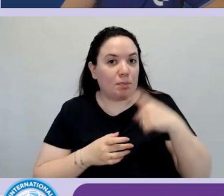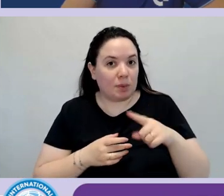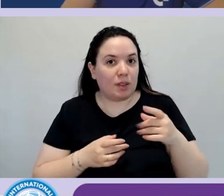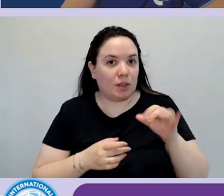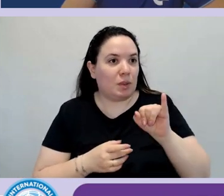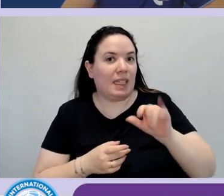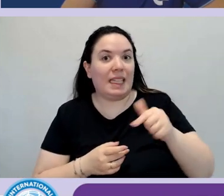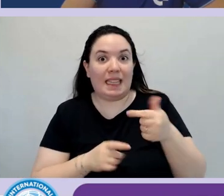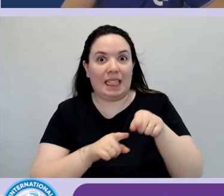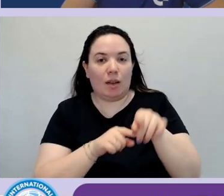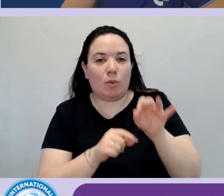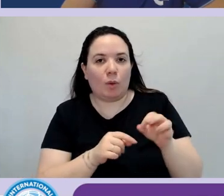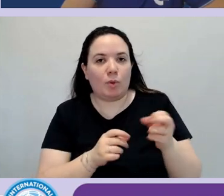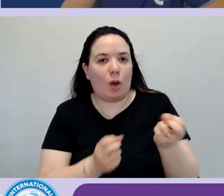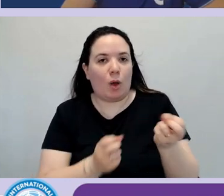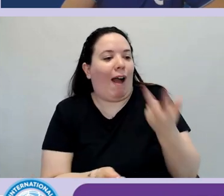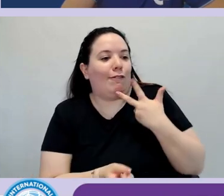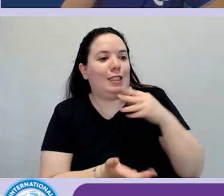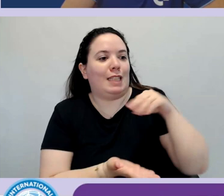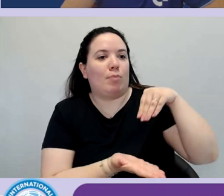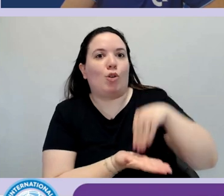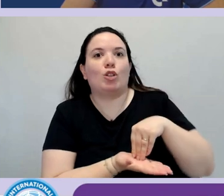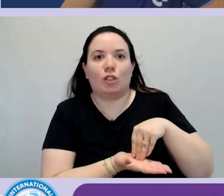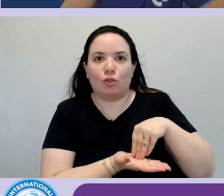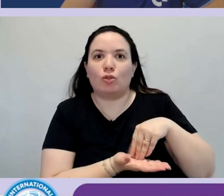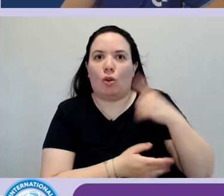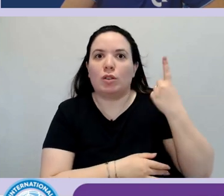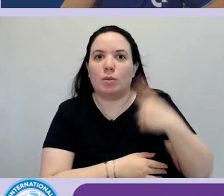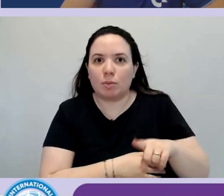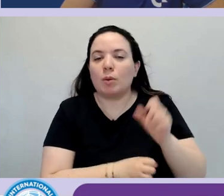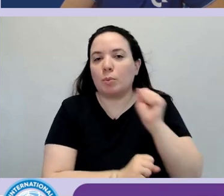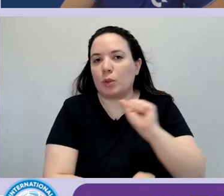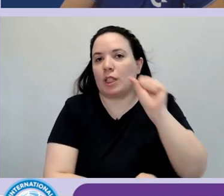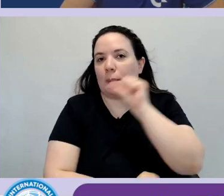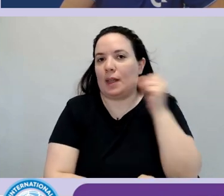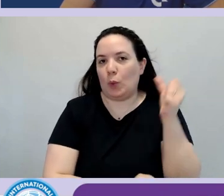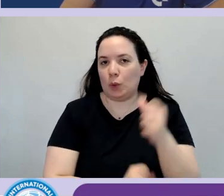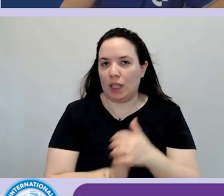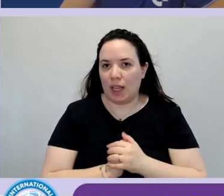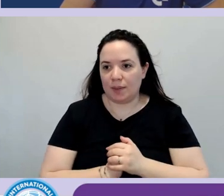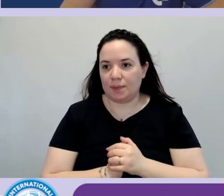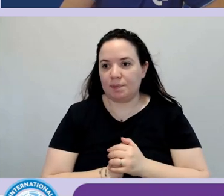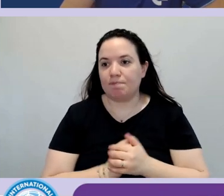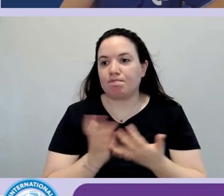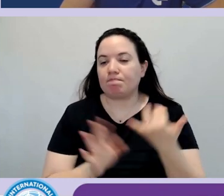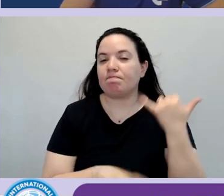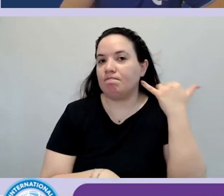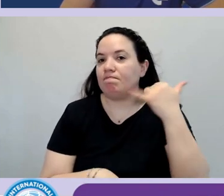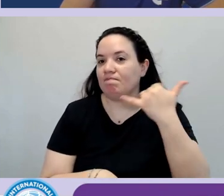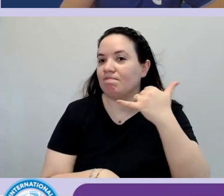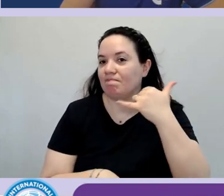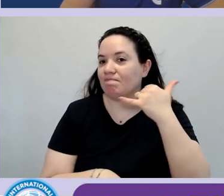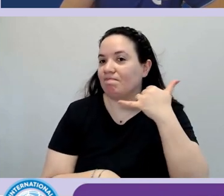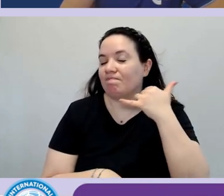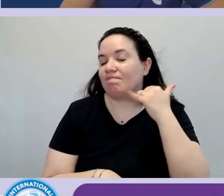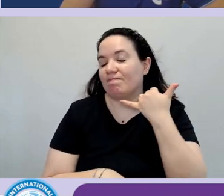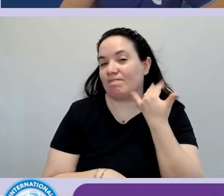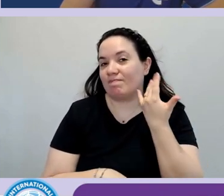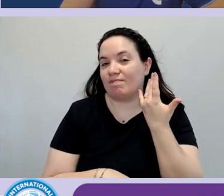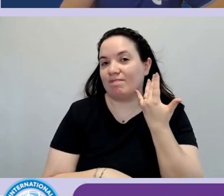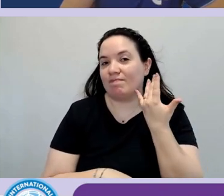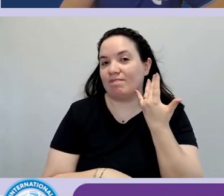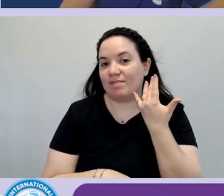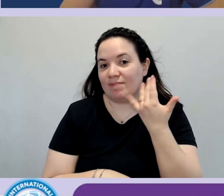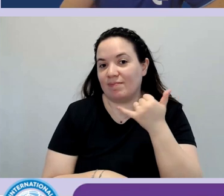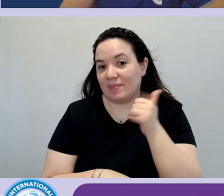intelligenti che ti segnalano la posizione allora Potrebbe essere potrebbe essere utile Sì sì Sarebbe una